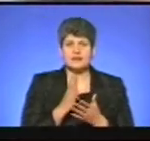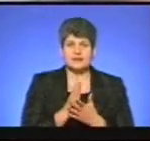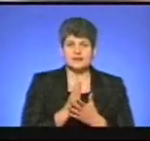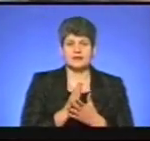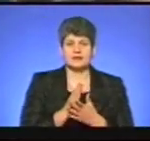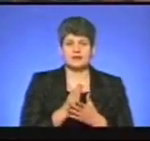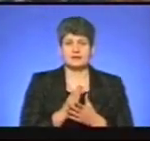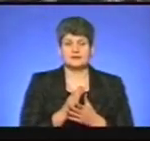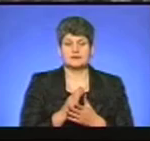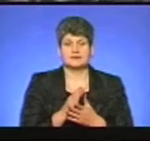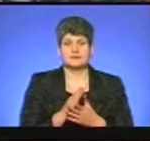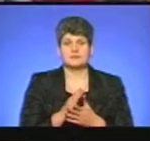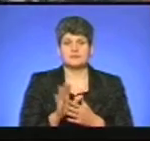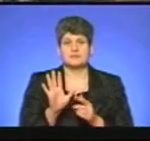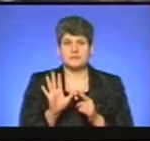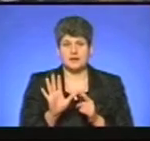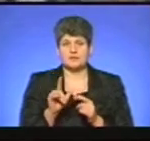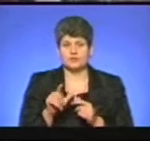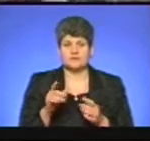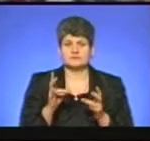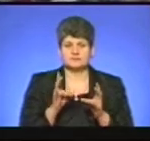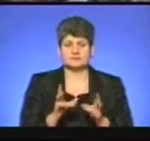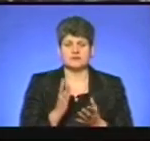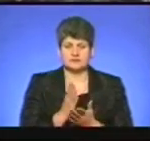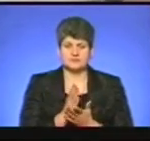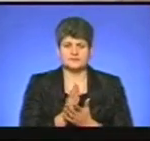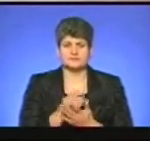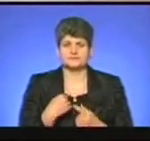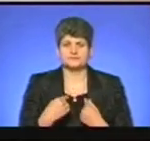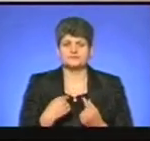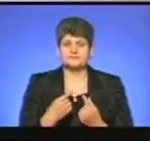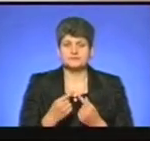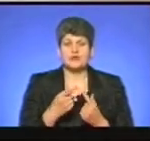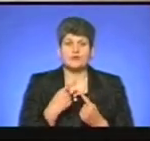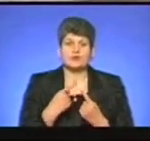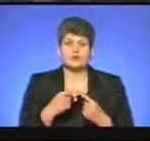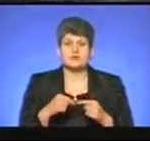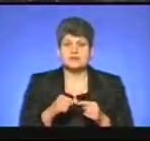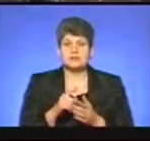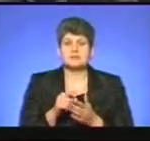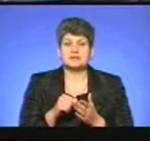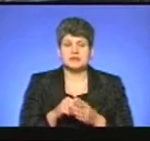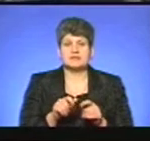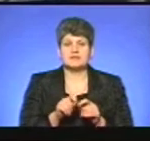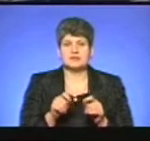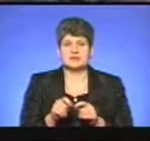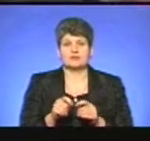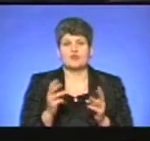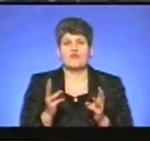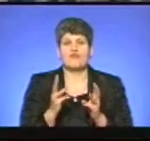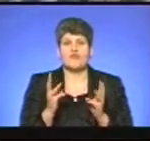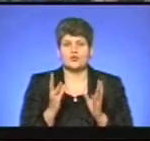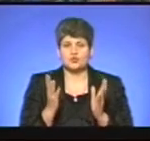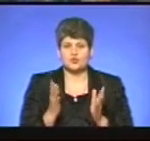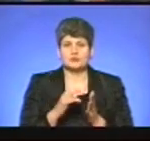осіб. 5 осіб. 5. 5. Я говорив з організаторами, питання відкритого вогню.